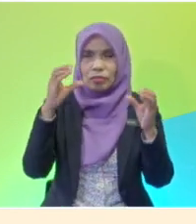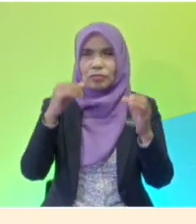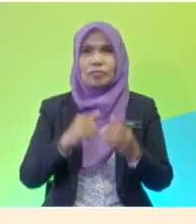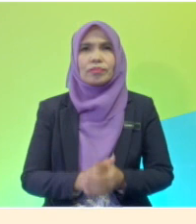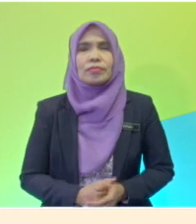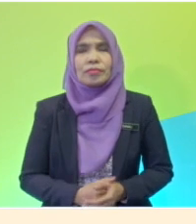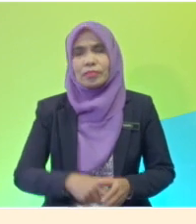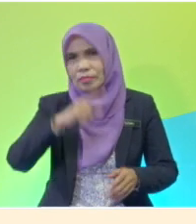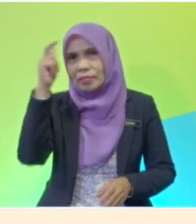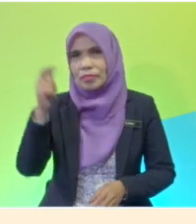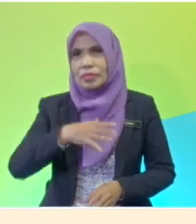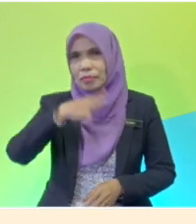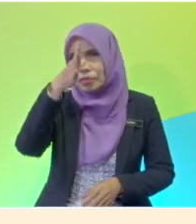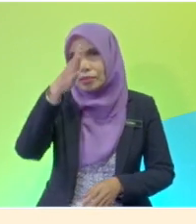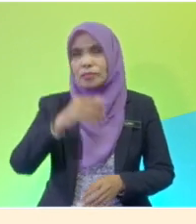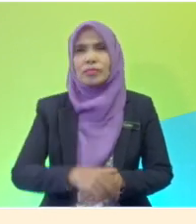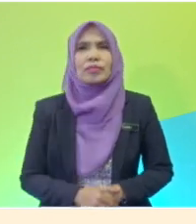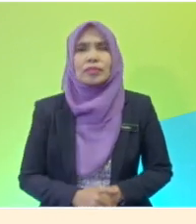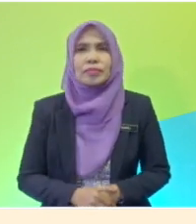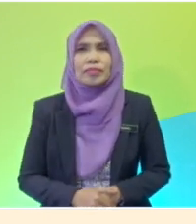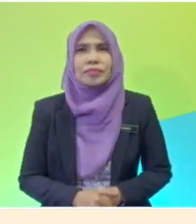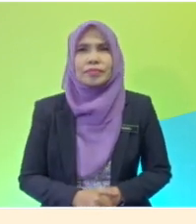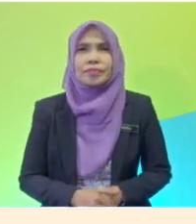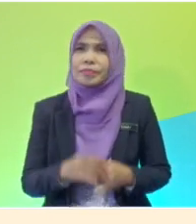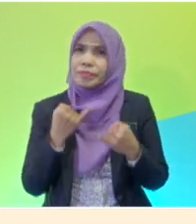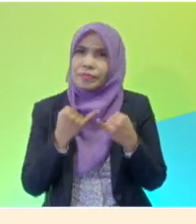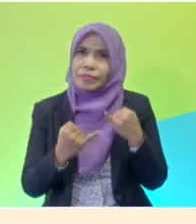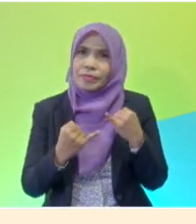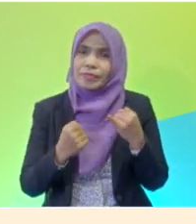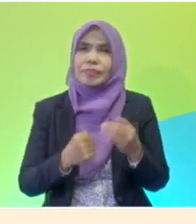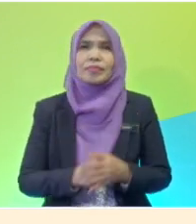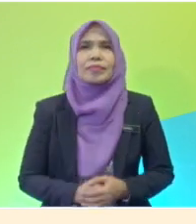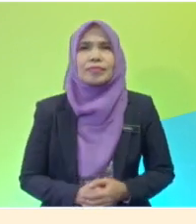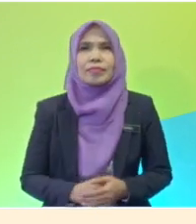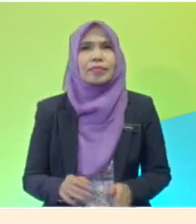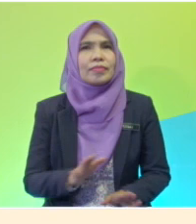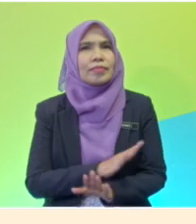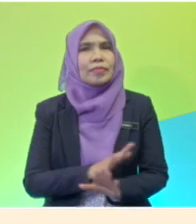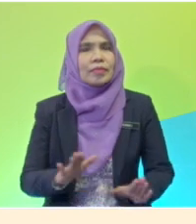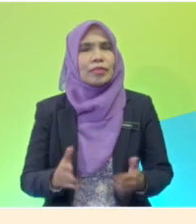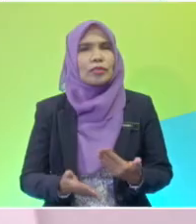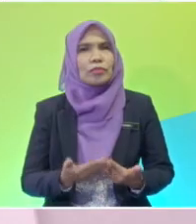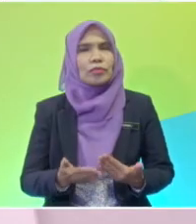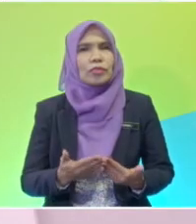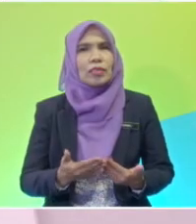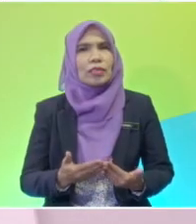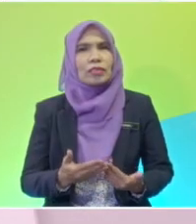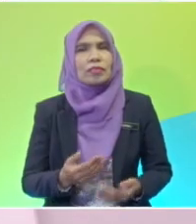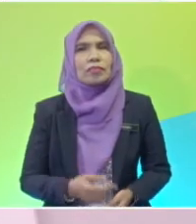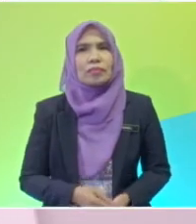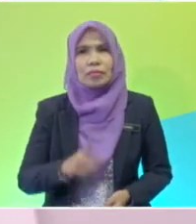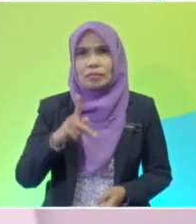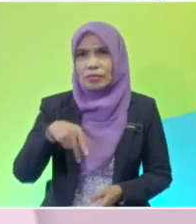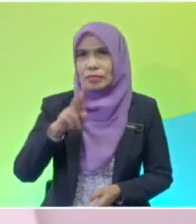bertanya Ibu Bapak baru mereka buat dan yang terakhir yang sangat penting mereka tidak mudah putus asa walaupun